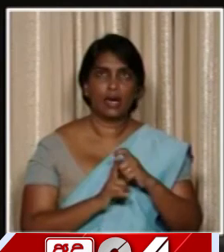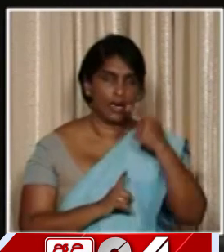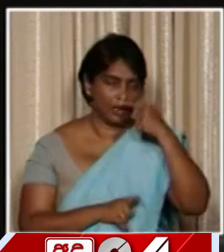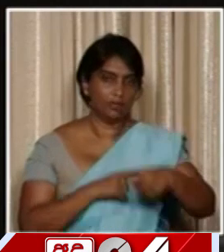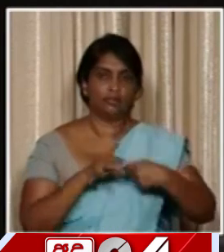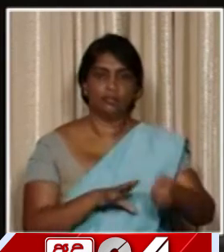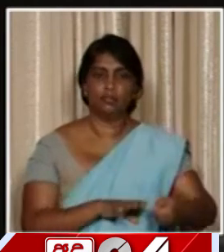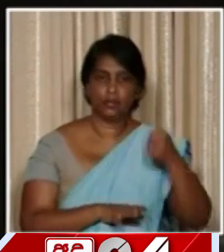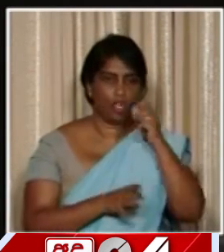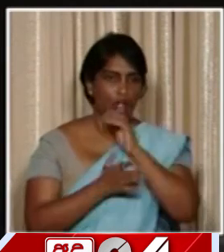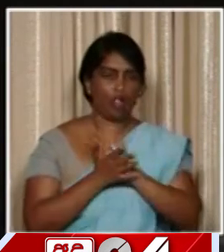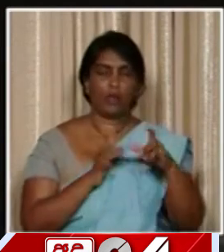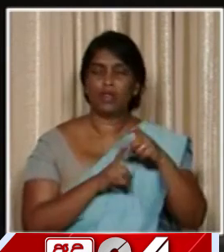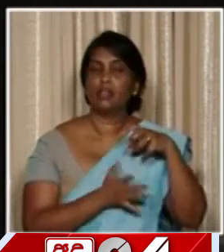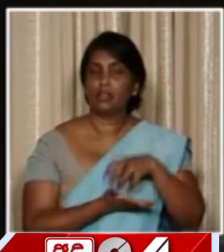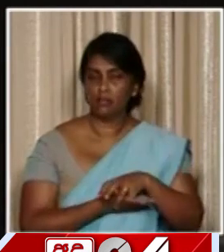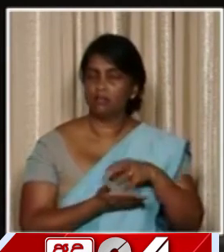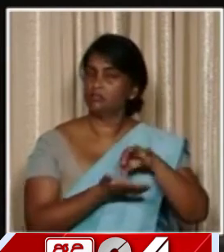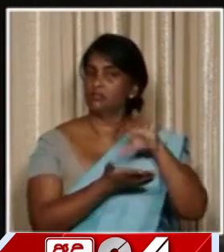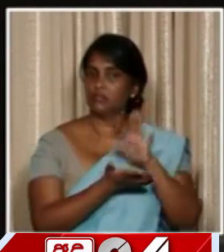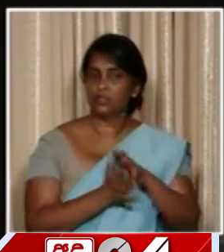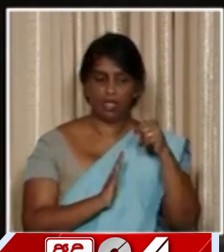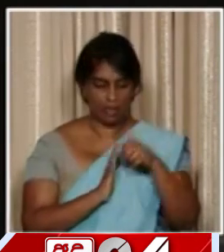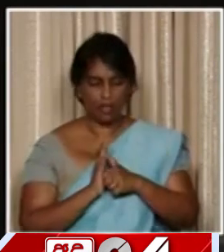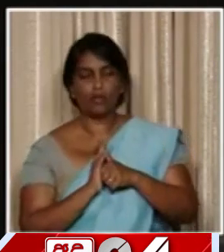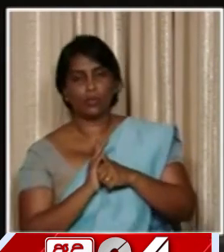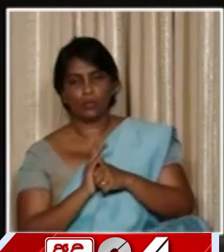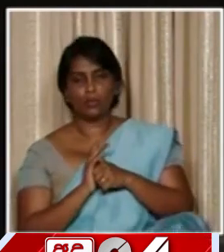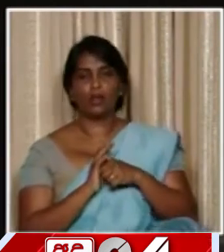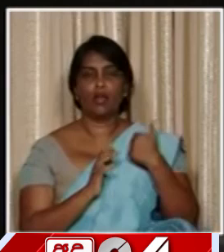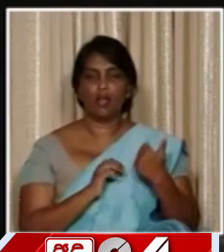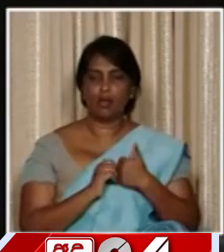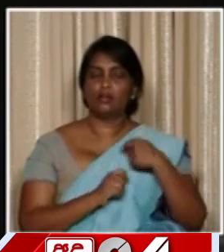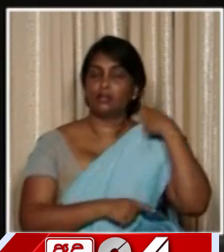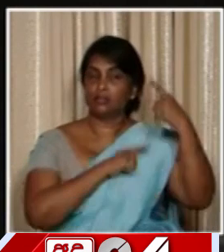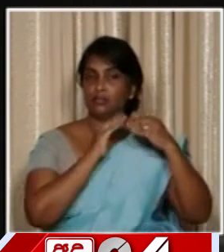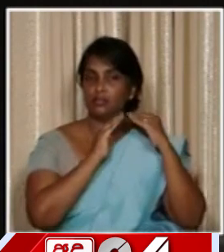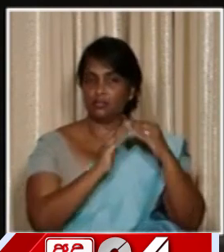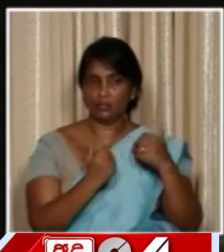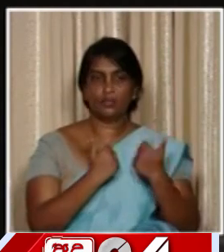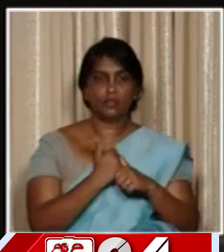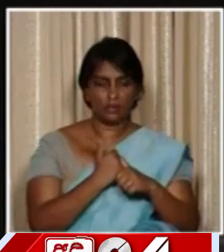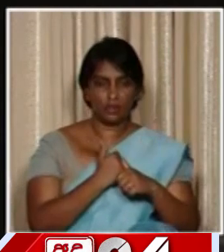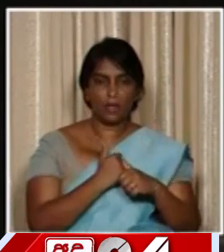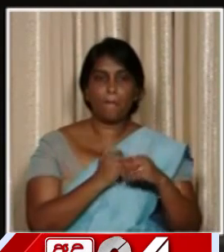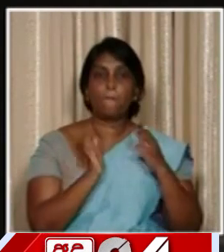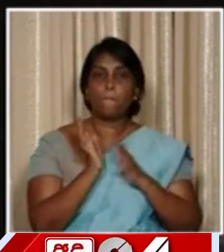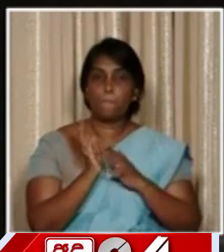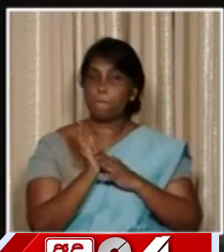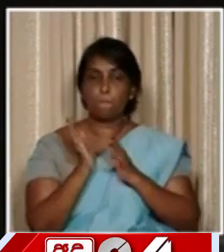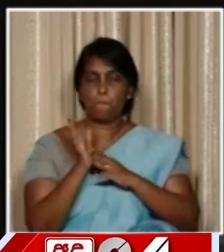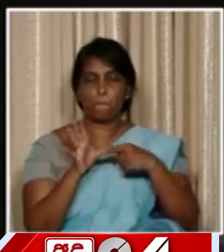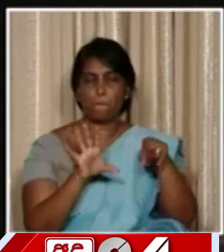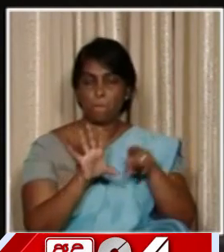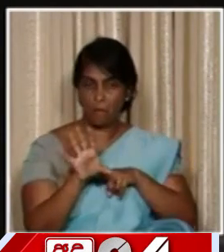ජෙනරේටර් ඔබතුමත් දන්නවා හම්බන්තොට දිස්ත්‍රික්කේ අපි ස්ථාපිත කරලා දකුණු ජනනි කියලා අලුත් බලාගාරයක් නිර්මාණය කරනවා මාර්තු මාසේ මැයි